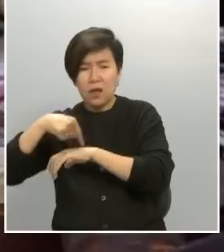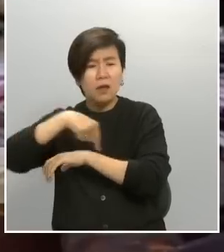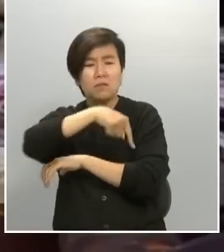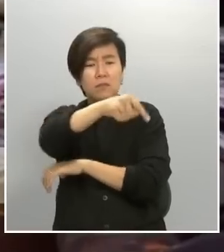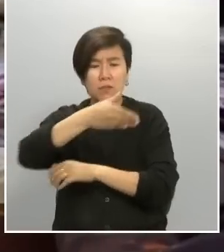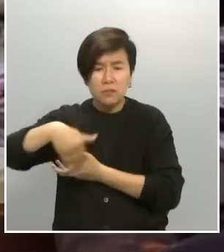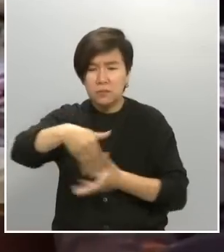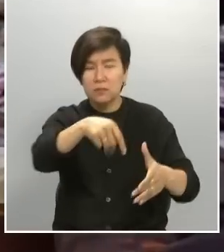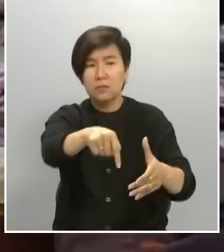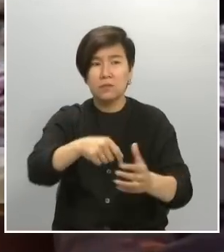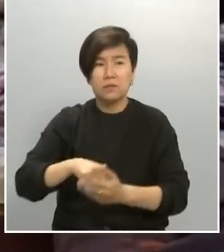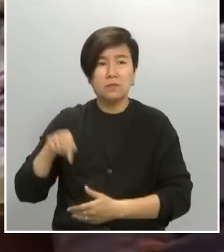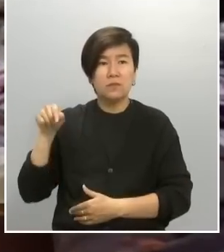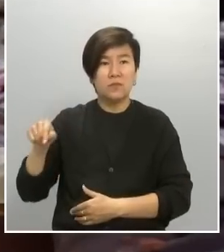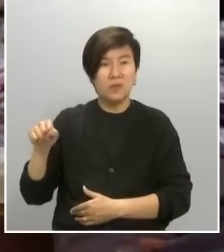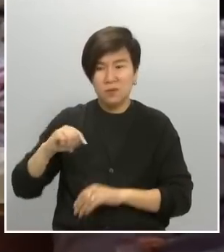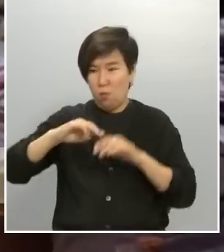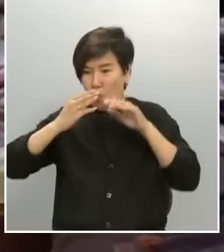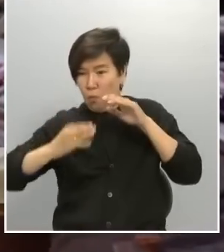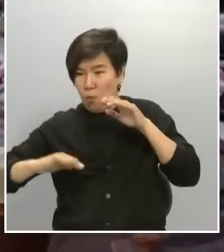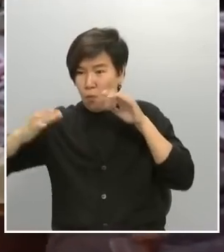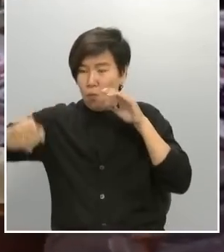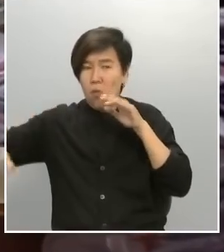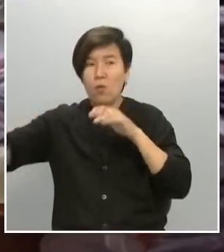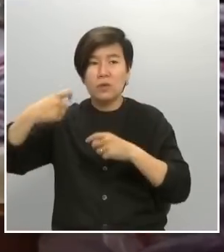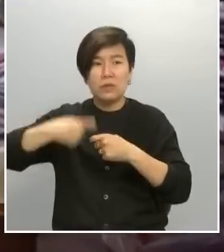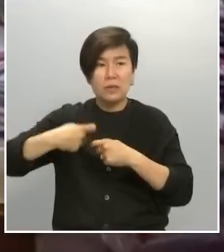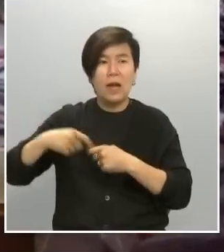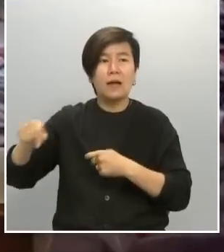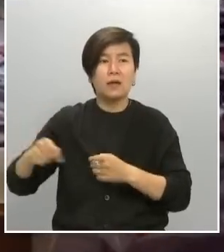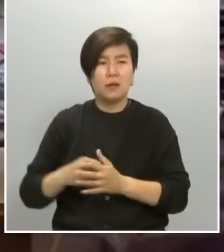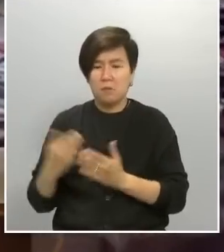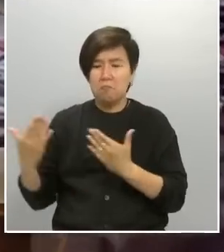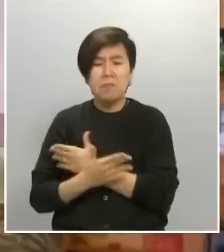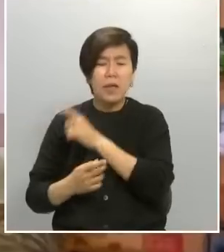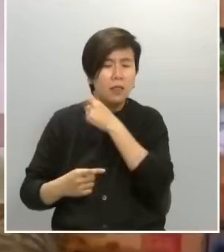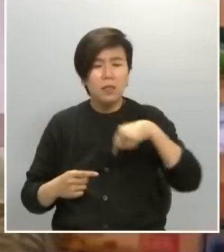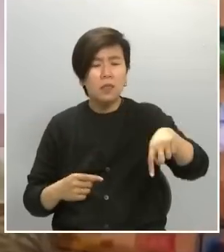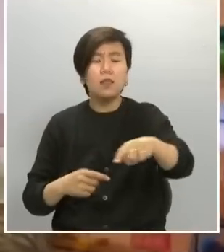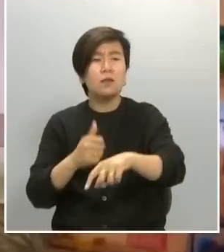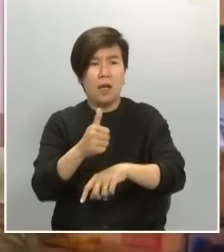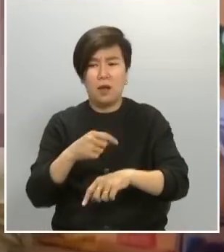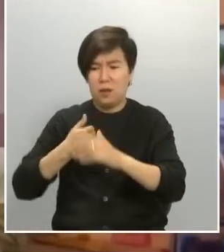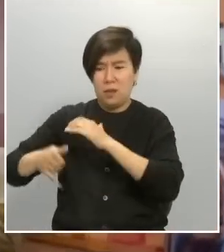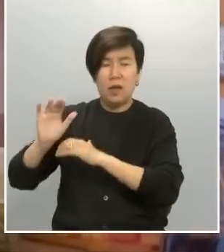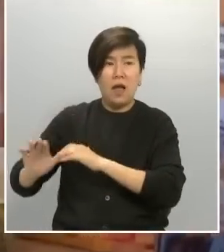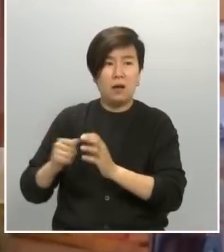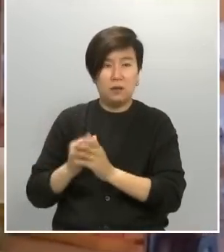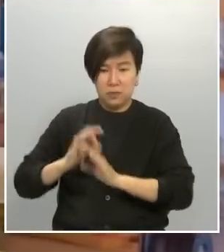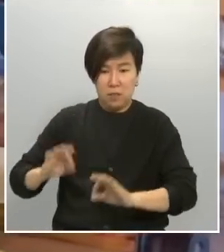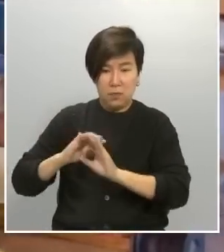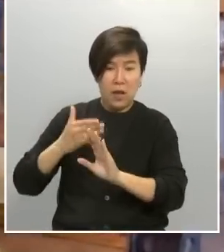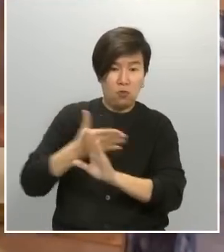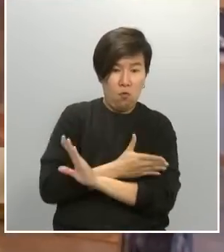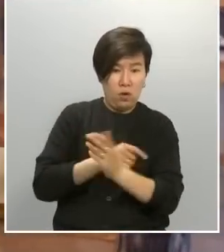างวิ่งมันเป็นพิธีอ่อนไหวมากๆ คืออุทยานก็บอกว่าจริงๆแล้วเนี่ยก่อนหน้านี้ก็พยายามบอกแล้วว่าถ้าเกิดจะขออนุญาตต้องมีเอกสารให้ถูกต้องแต่ทาง